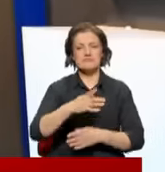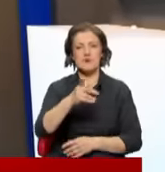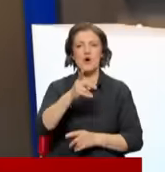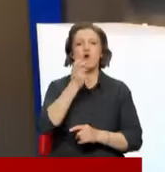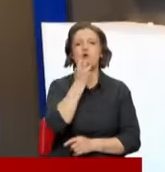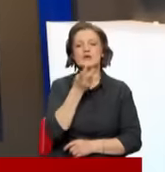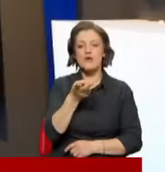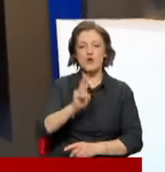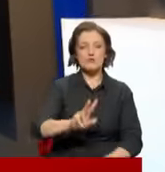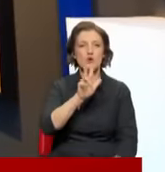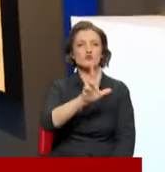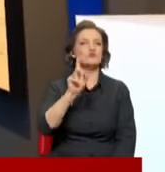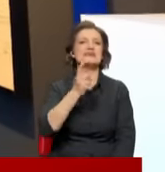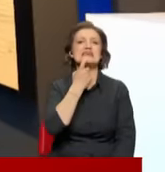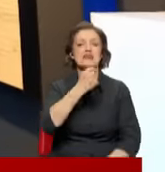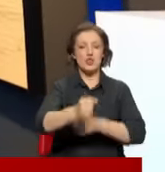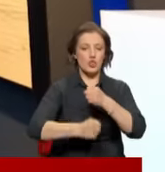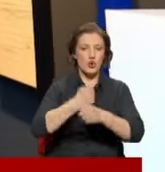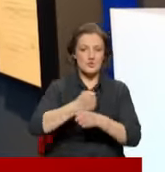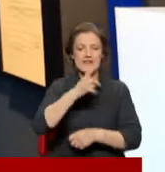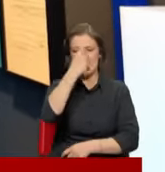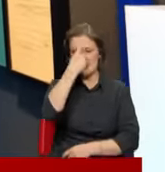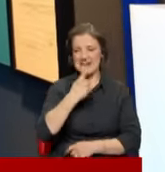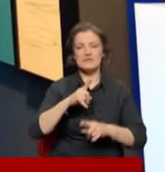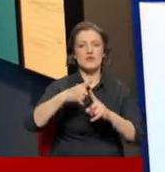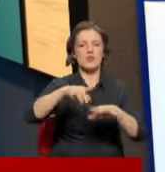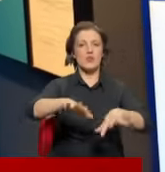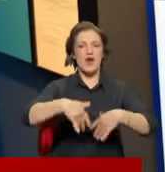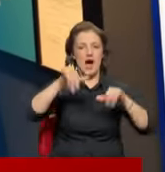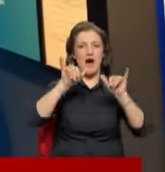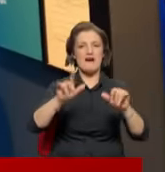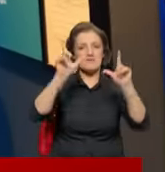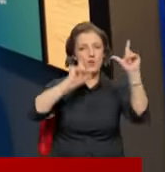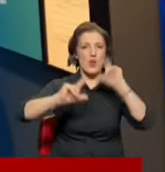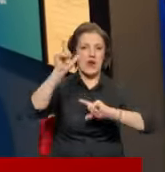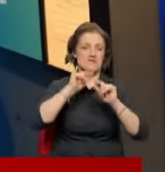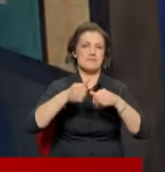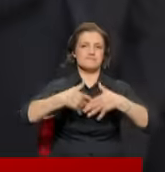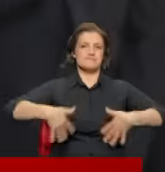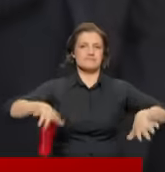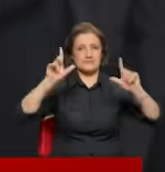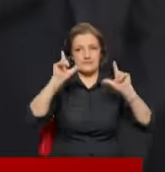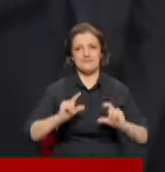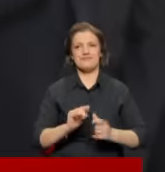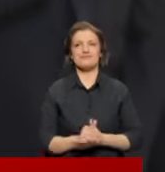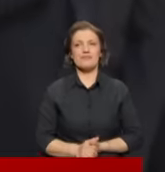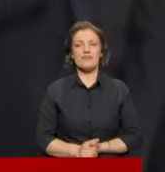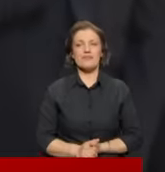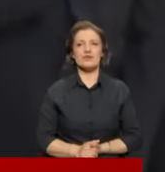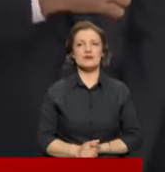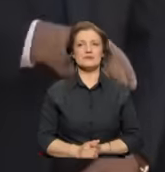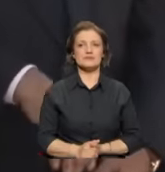Özal'ın vefatının 31. yıl dönümünde resmi törende aynı fotoğraf karesinde yer aldılar.